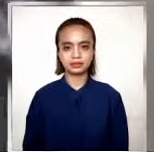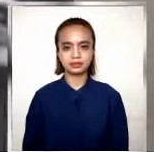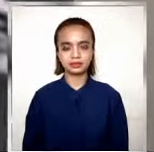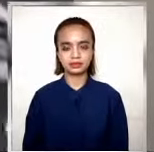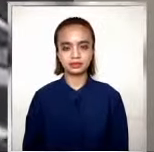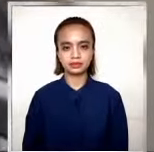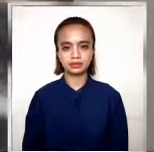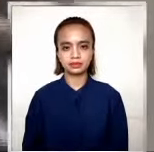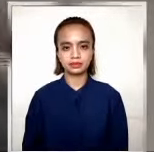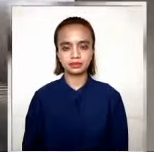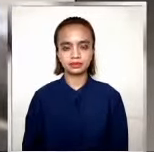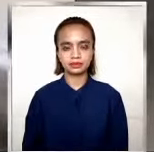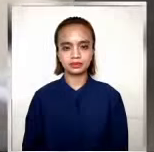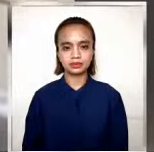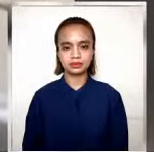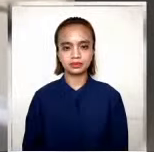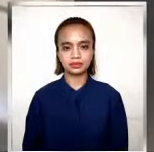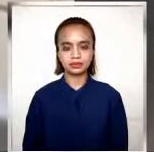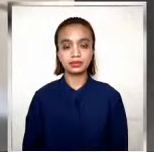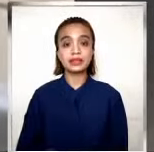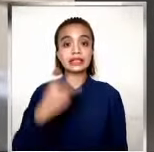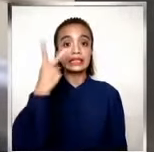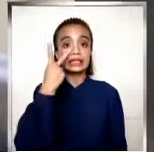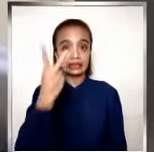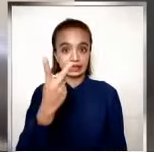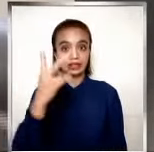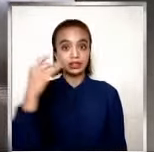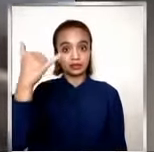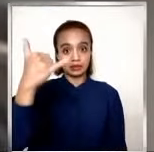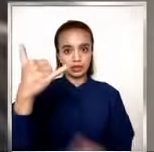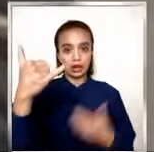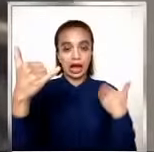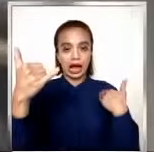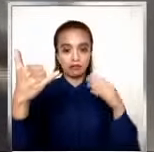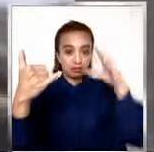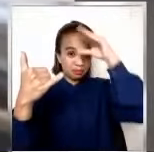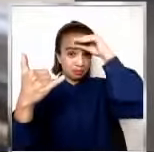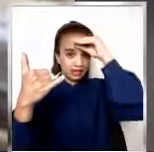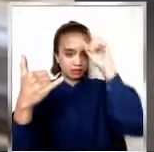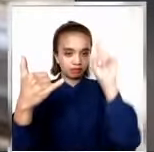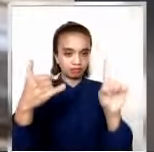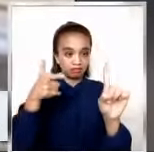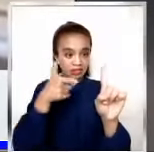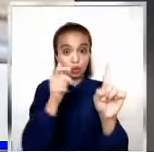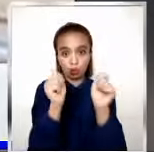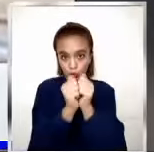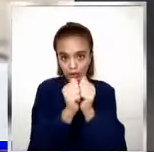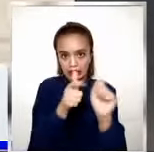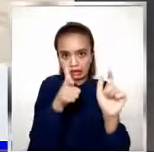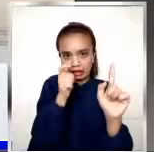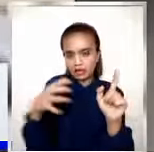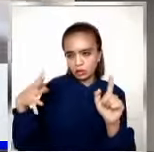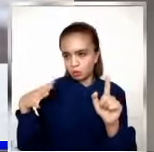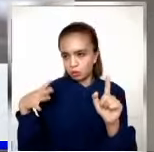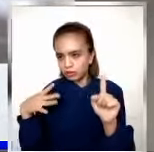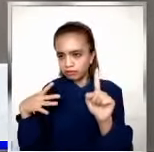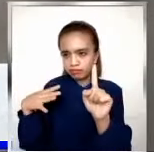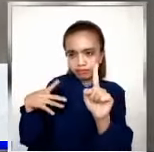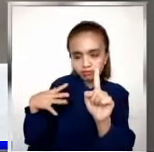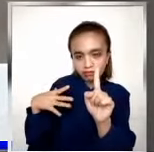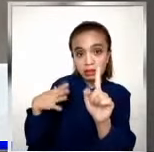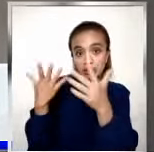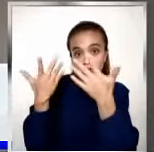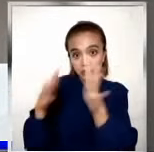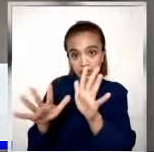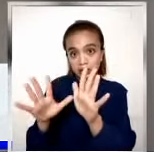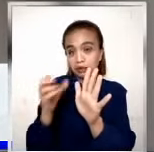Sa video na ito, makikita ang isang lalaki na may dalang baril at tila may inaabangan. Matapos ang ilang minuto,